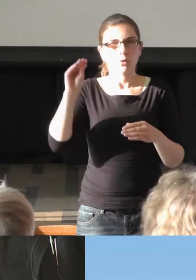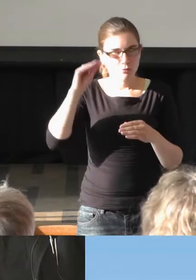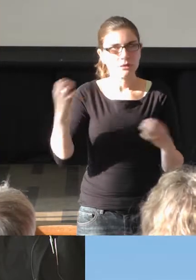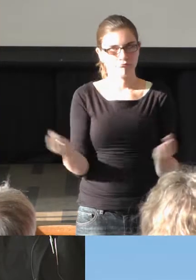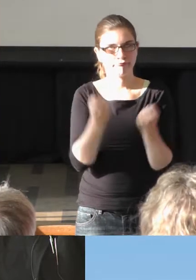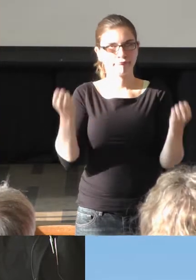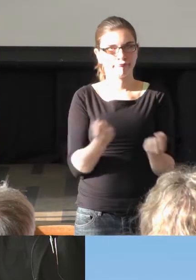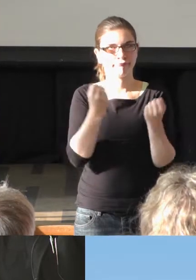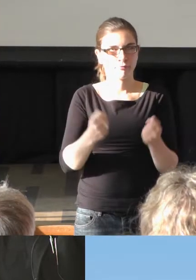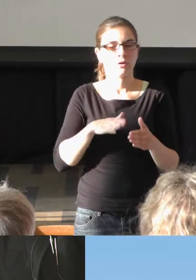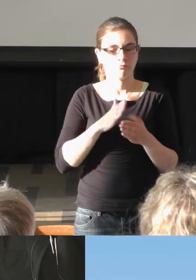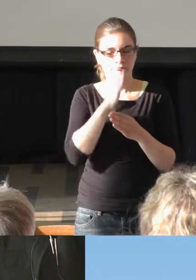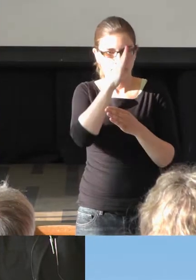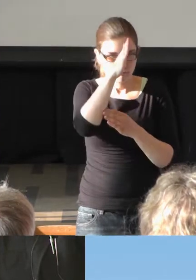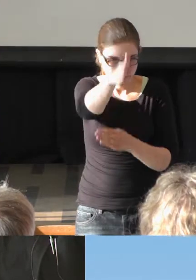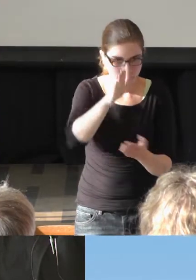Zeit.